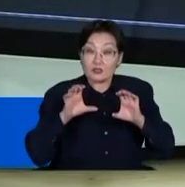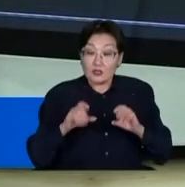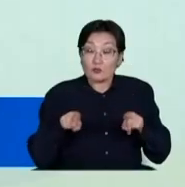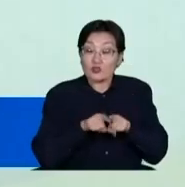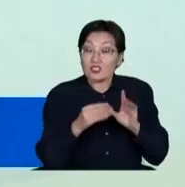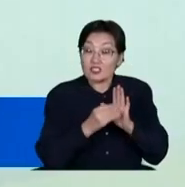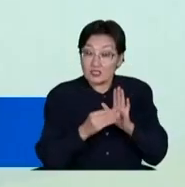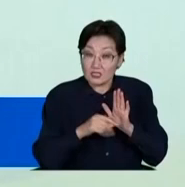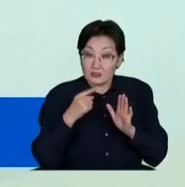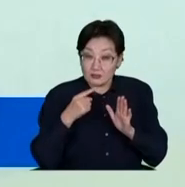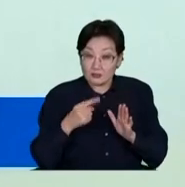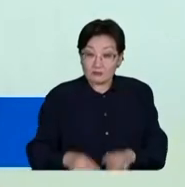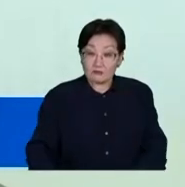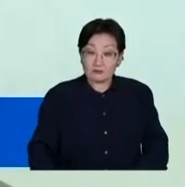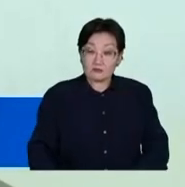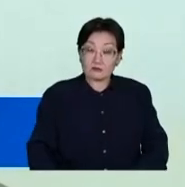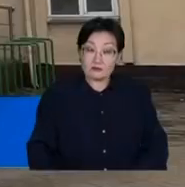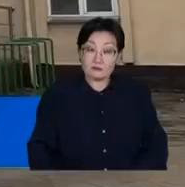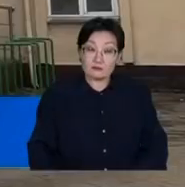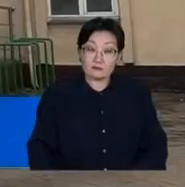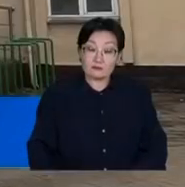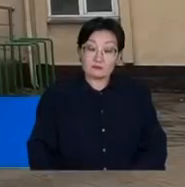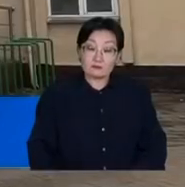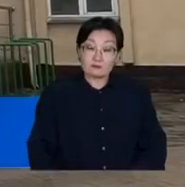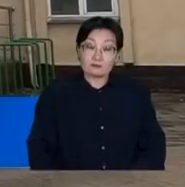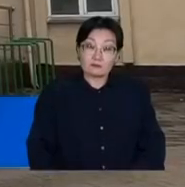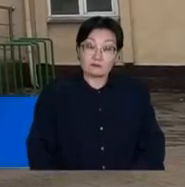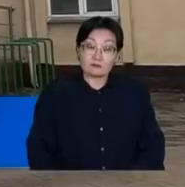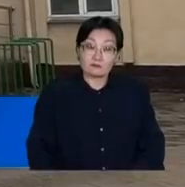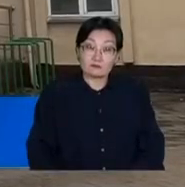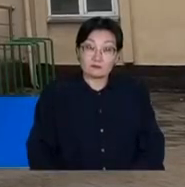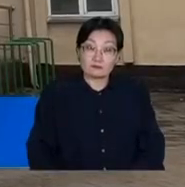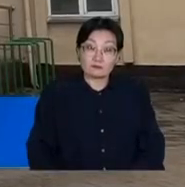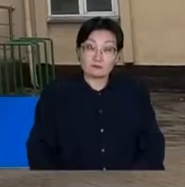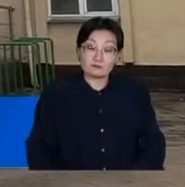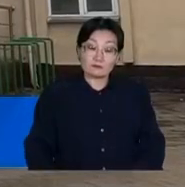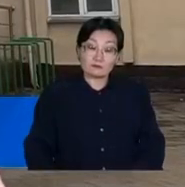солай көрсетілген деді. Оразай Нұртайұлы, Әлішер Ерғалиұлы, Алматы телеарнасы.